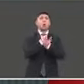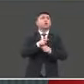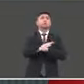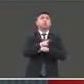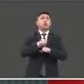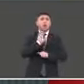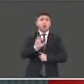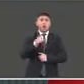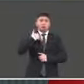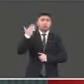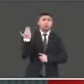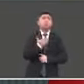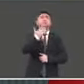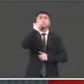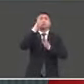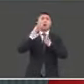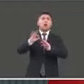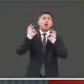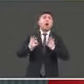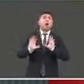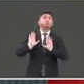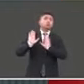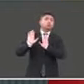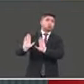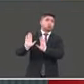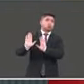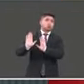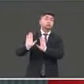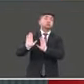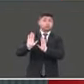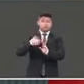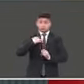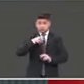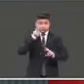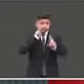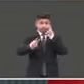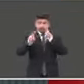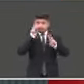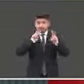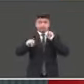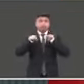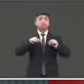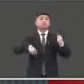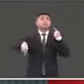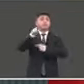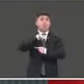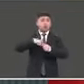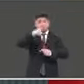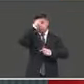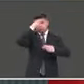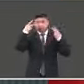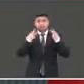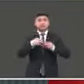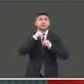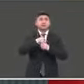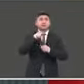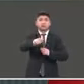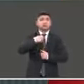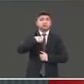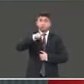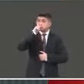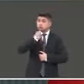sürecini başlatmış tık en son dönemde yaşanan gelişmeler ülkemize verilen